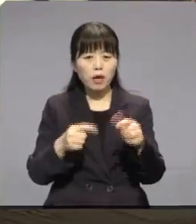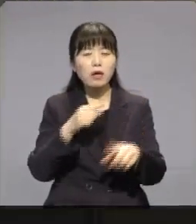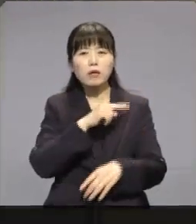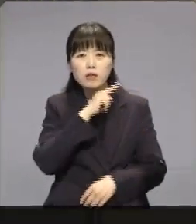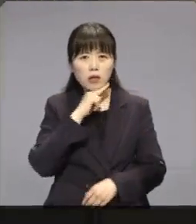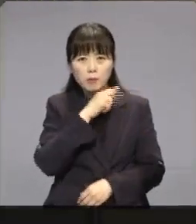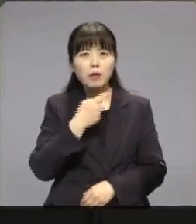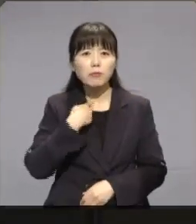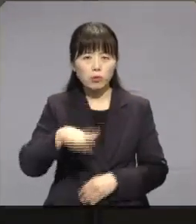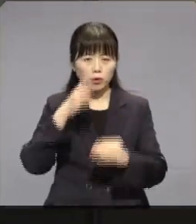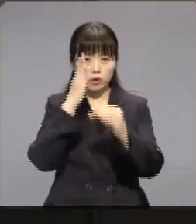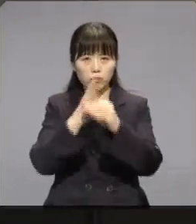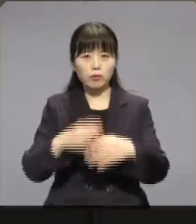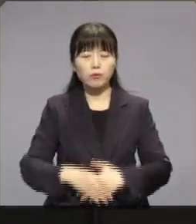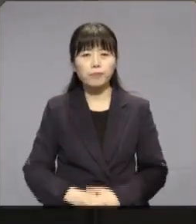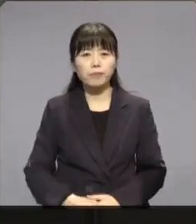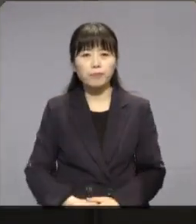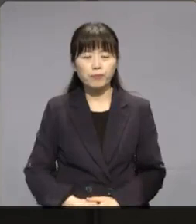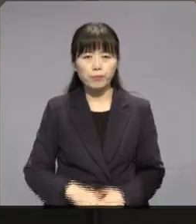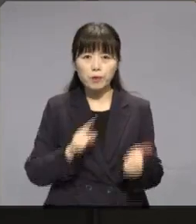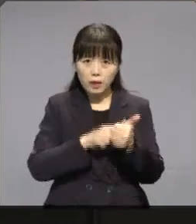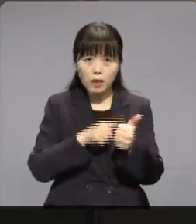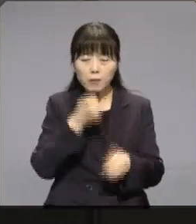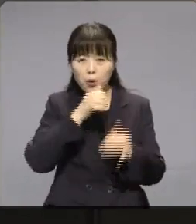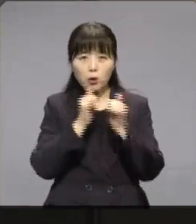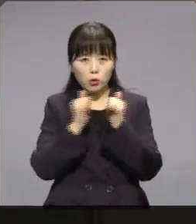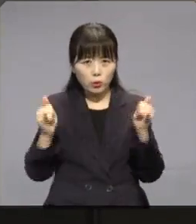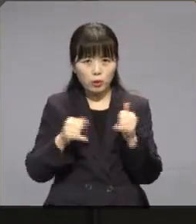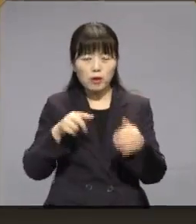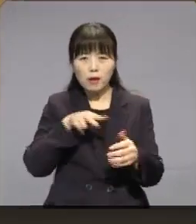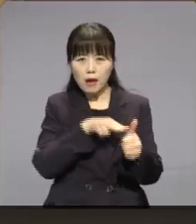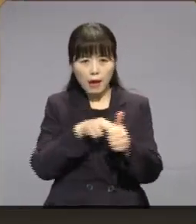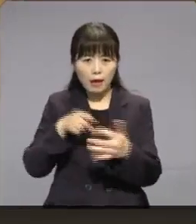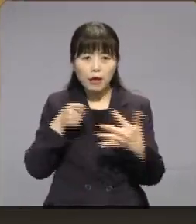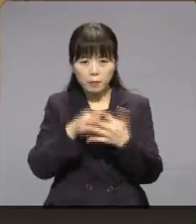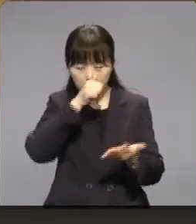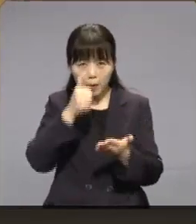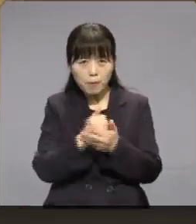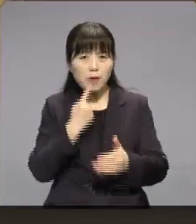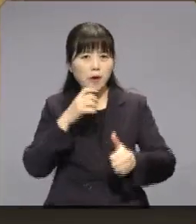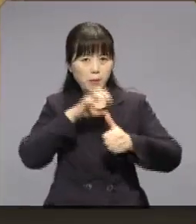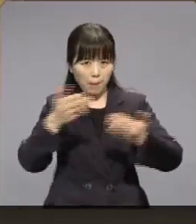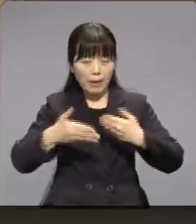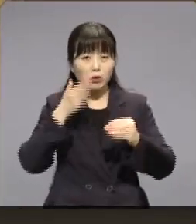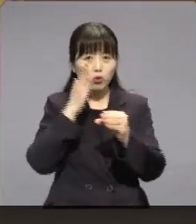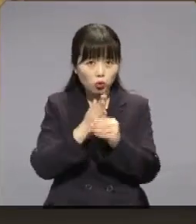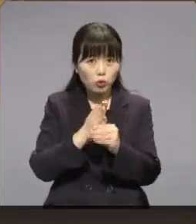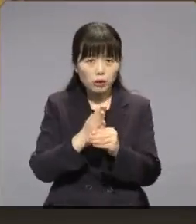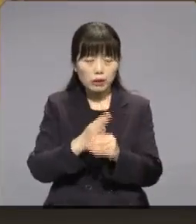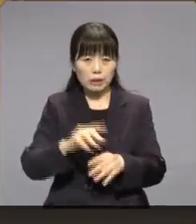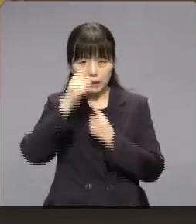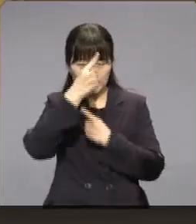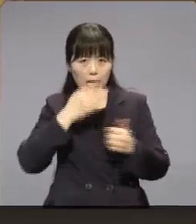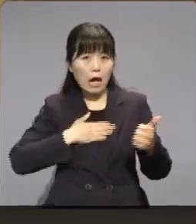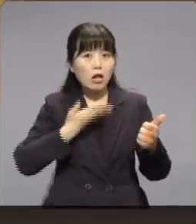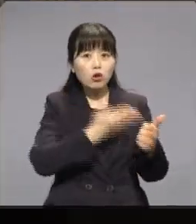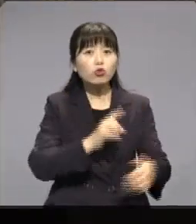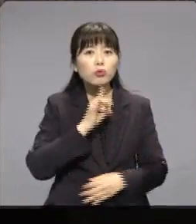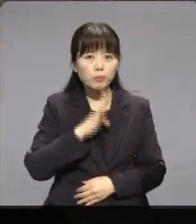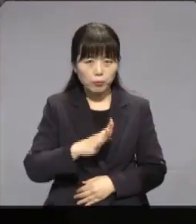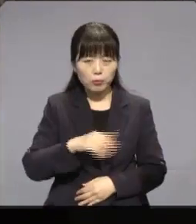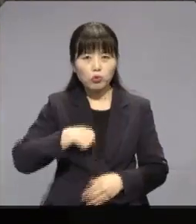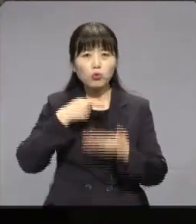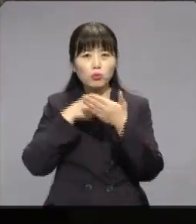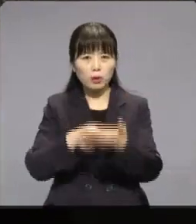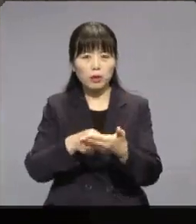혐의를 부인했습니다 씨의 변호인은 해킹범에게 협박을 받고 있다는 사실을 이씨에게 알렸을 뿐이라고